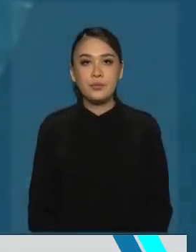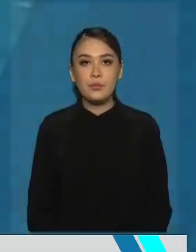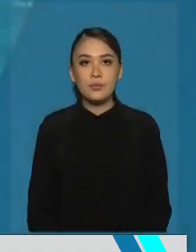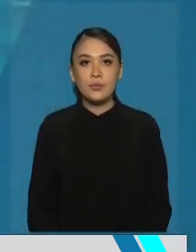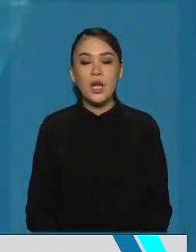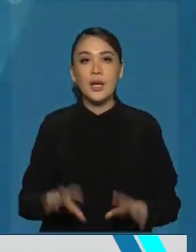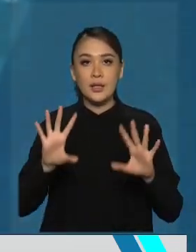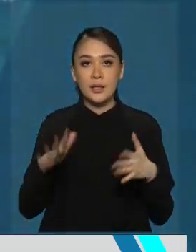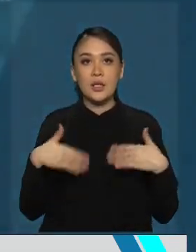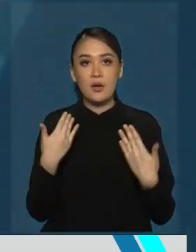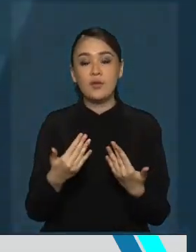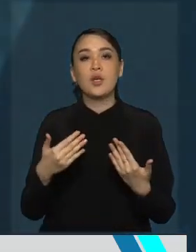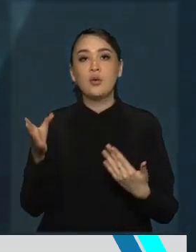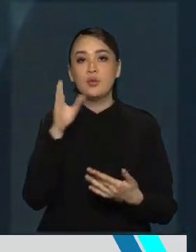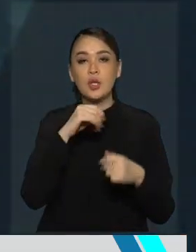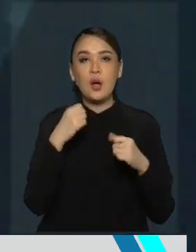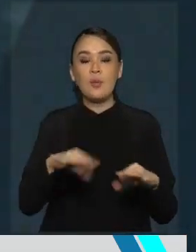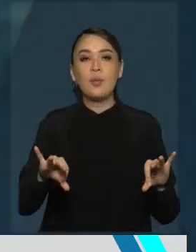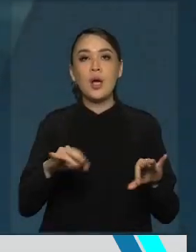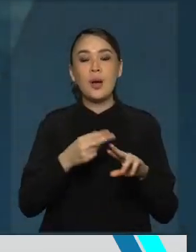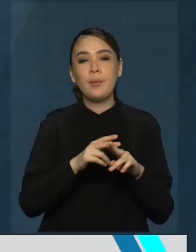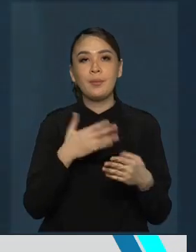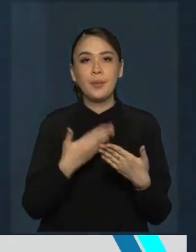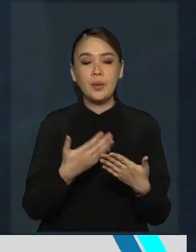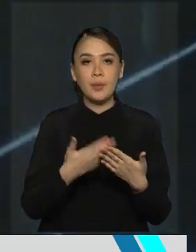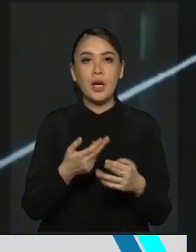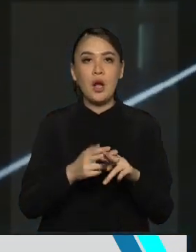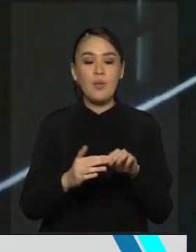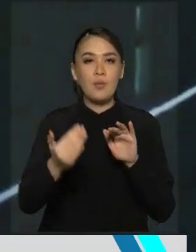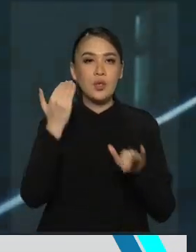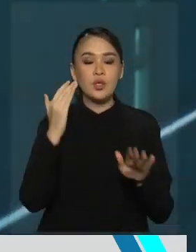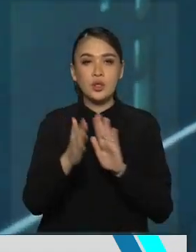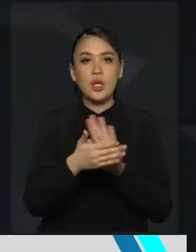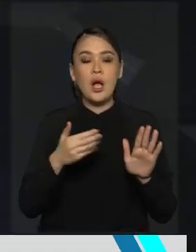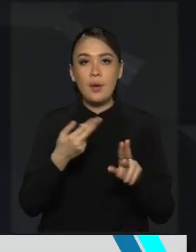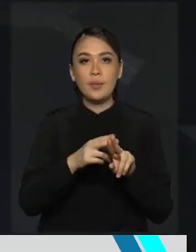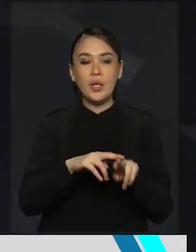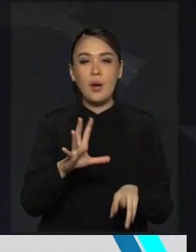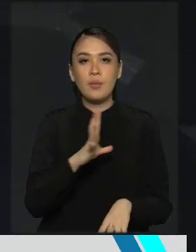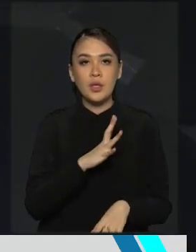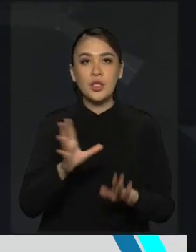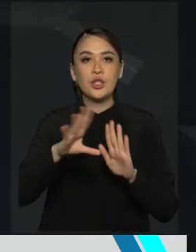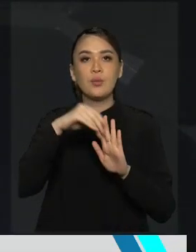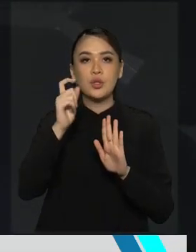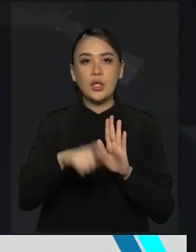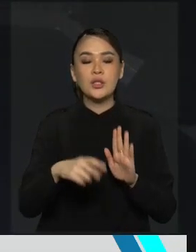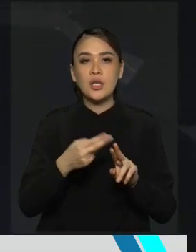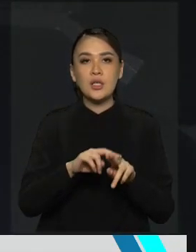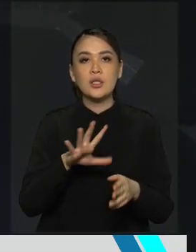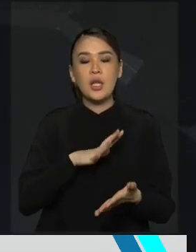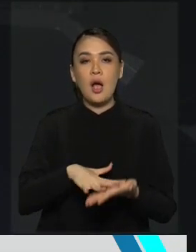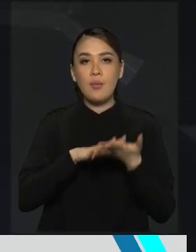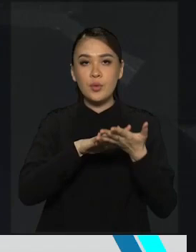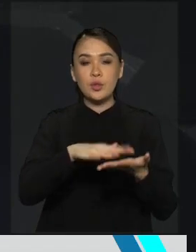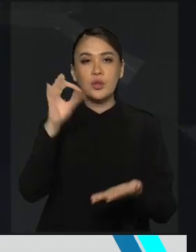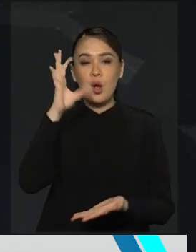Ну, если позволите, я приведу пример. Хотелось бы. Да, в прошлом созыве я озвучил депутатский запрос.